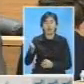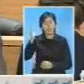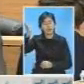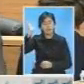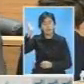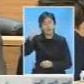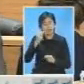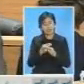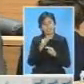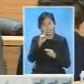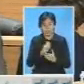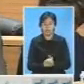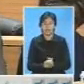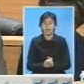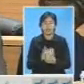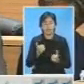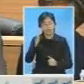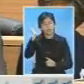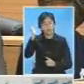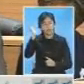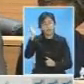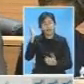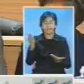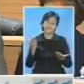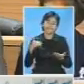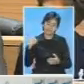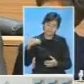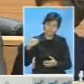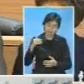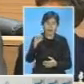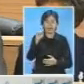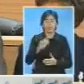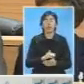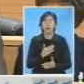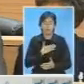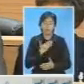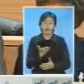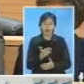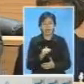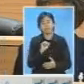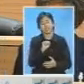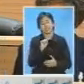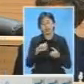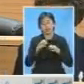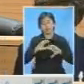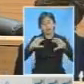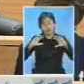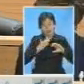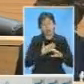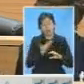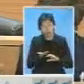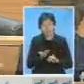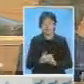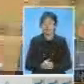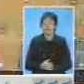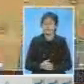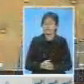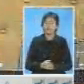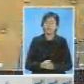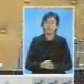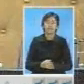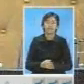พิงแล้วเสียหายไม่อย่างนั้นการอภิปรายไม่ไว้วางใจมันก็เดินไม่ได้ครับท่านครับขอความเห็นใจจากสมาชิกฝากนุ่นด้วยนะครับขอบพระคุณนะ ครับท่